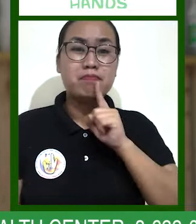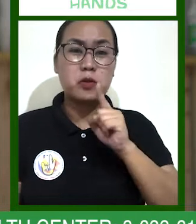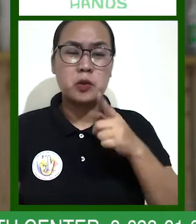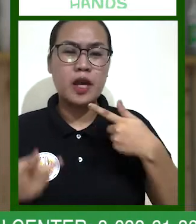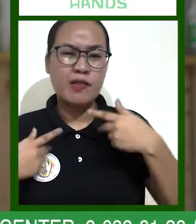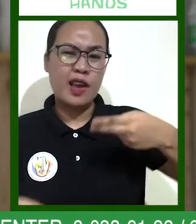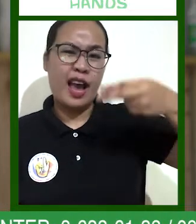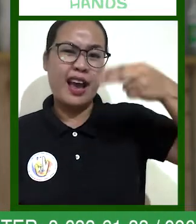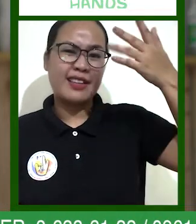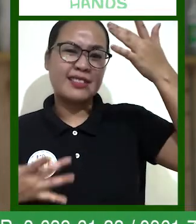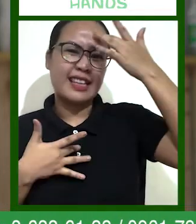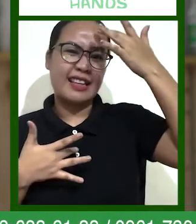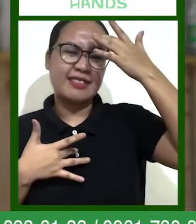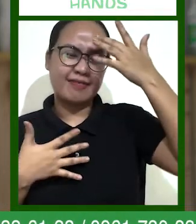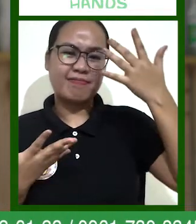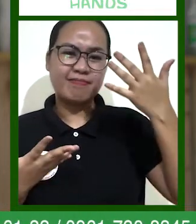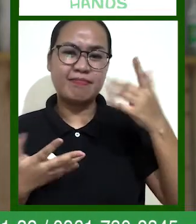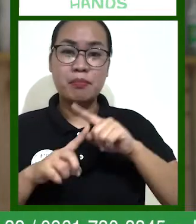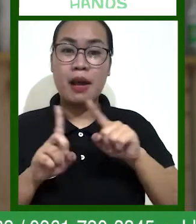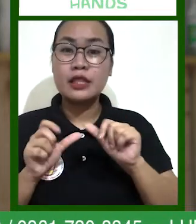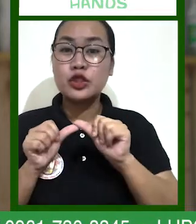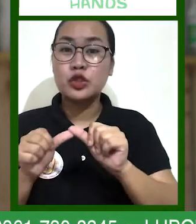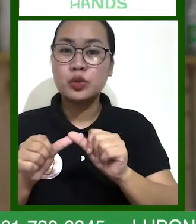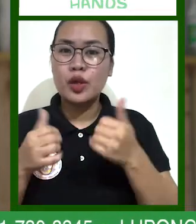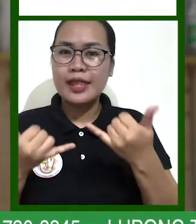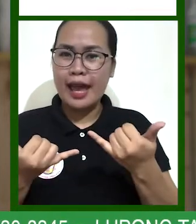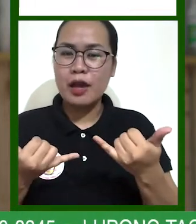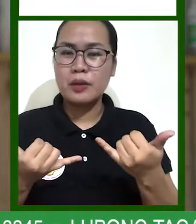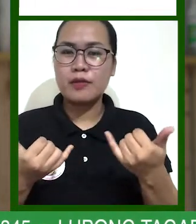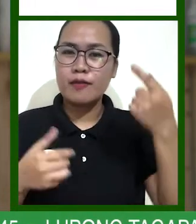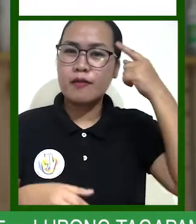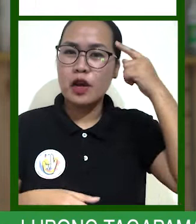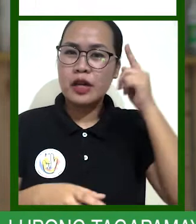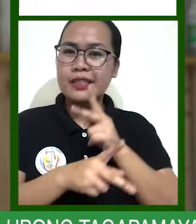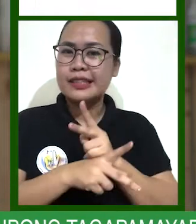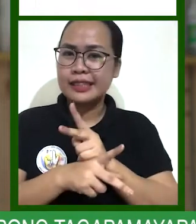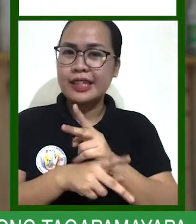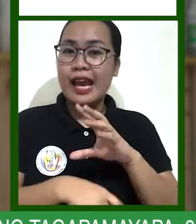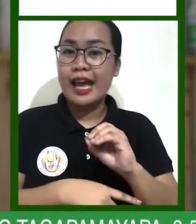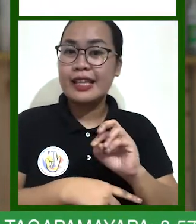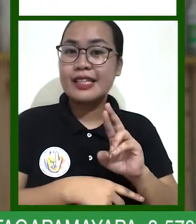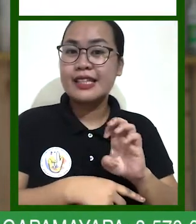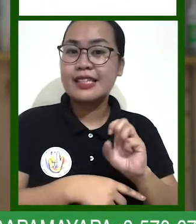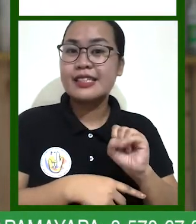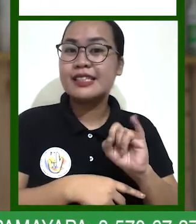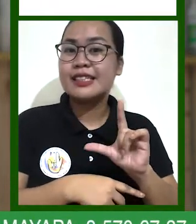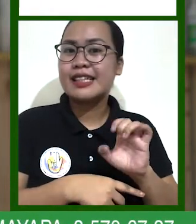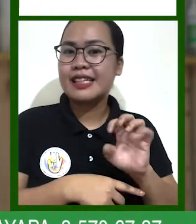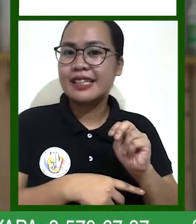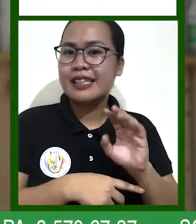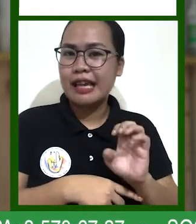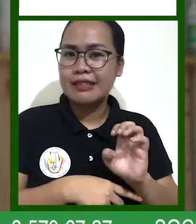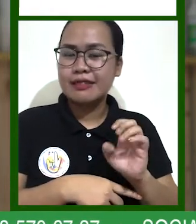mga kaso, patuloy po tayo sa ating pag-iingat. And of course, no, yung resilience natin pagdating po sa COVID-19. So ano ba